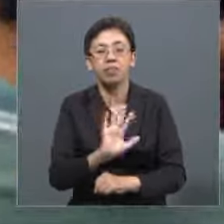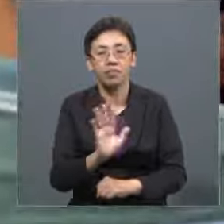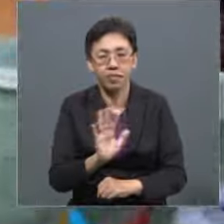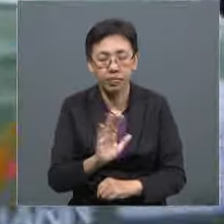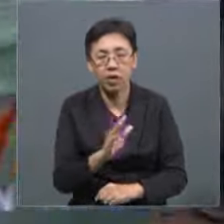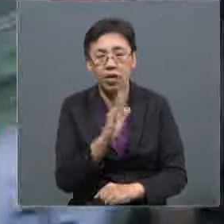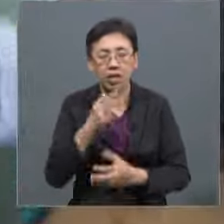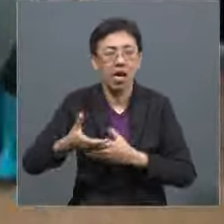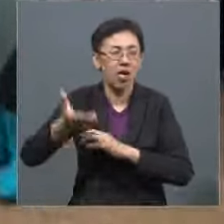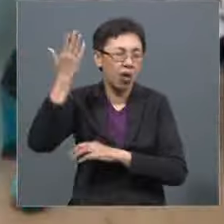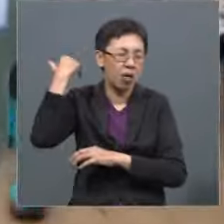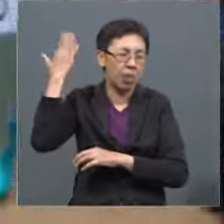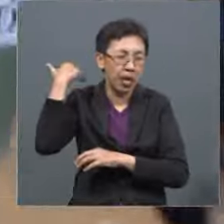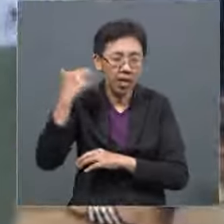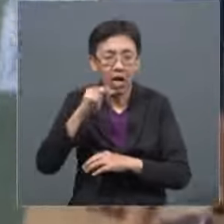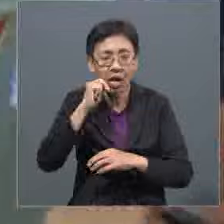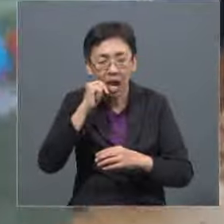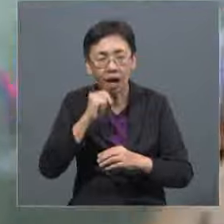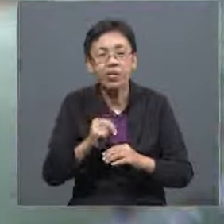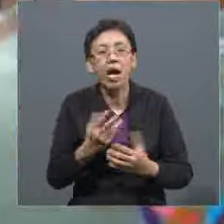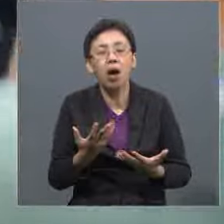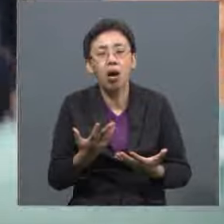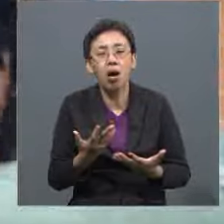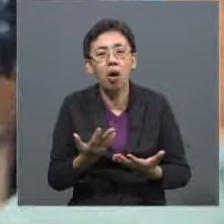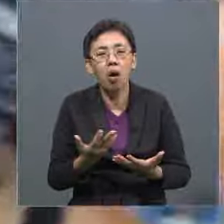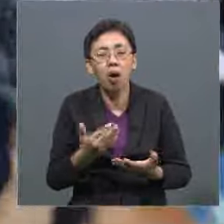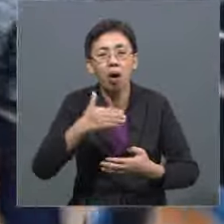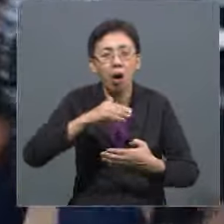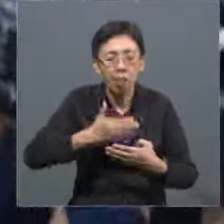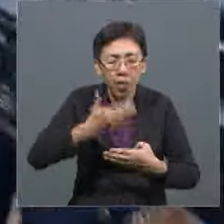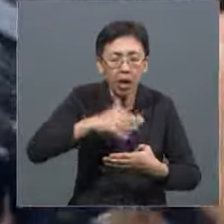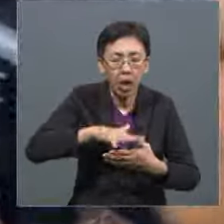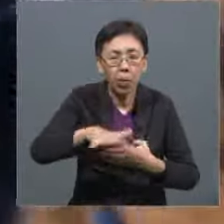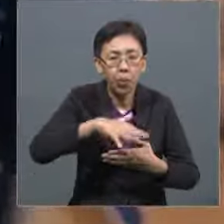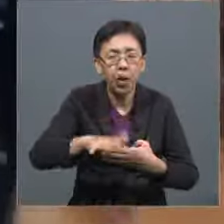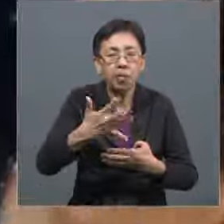าย้อนไปตอนนั้นเนี่ยไม่ได้พร่องน้ำไว้เพื่อเตรียมรับน้ำมากขนาดนั้นนะคะ